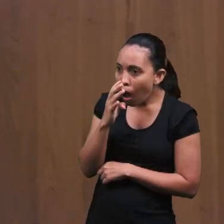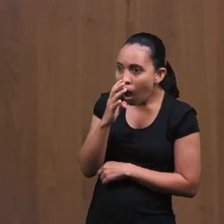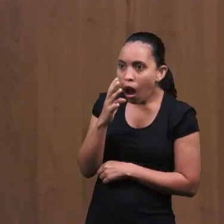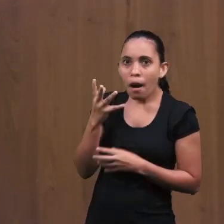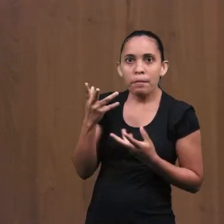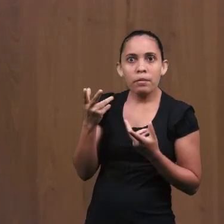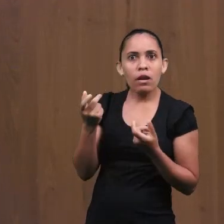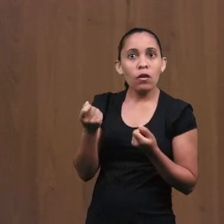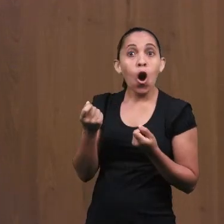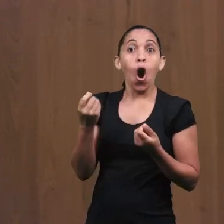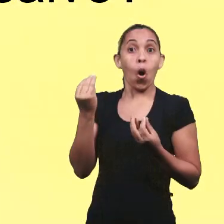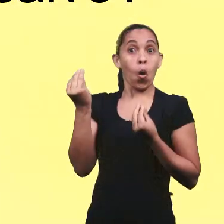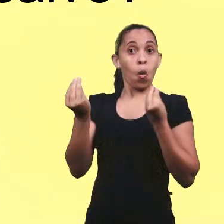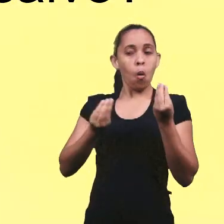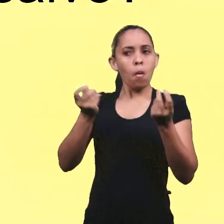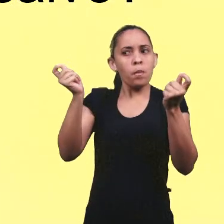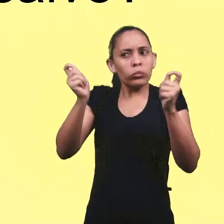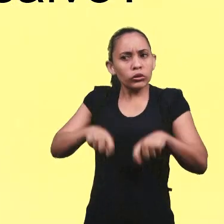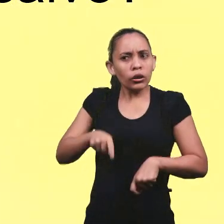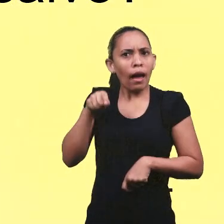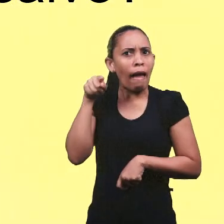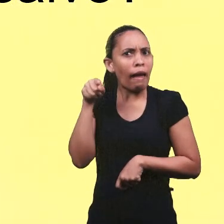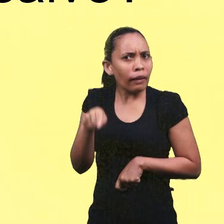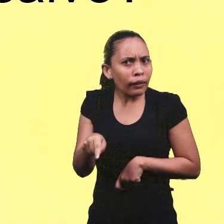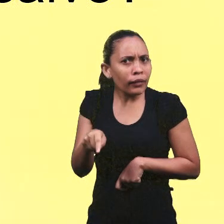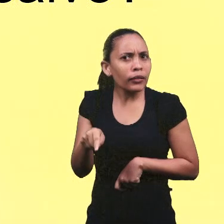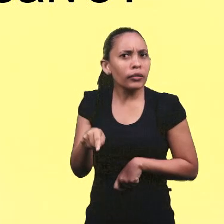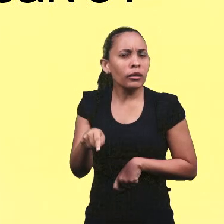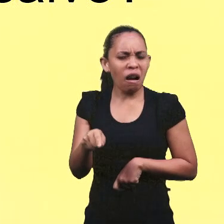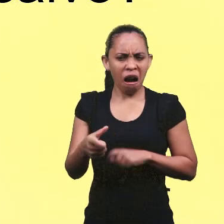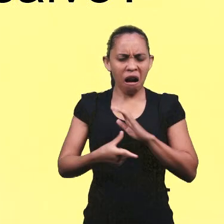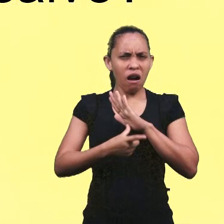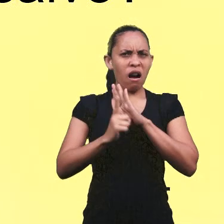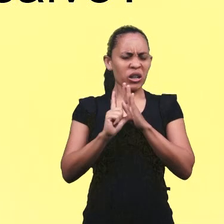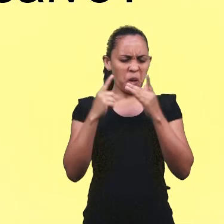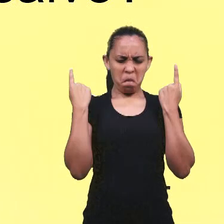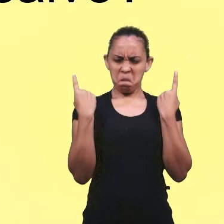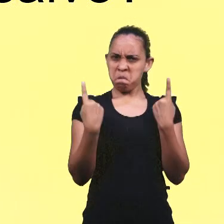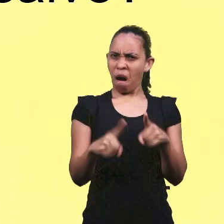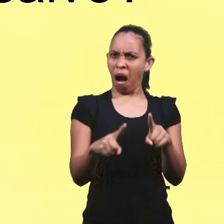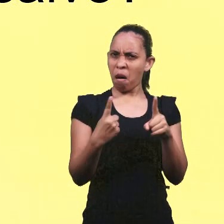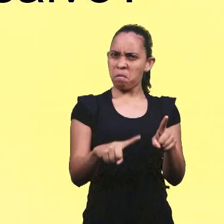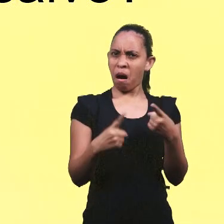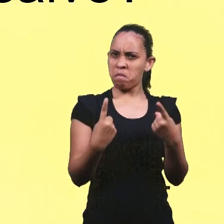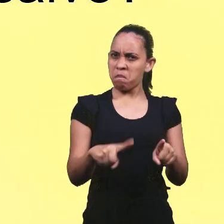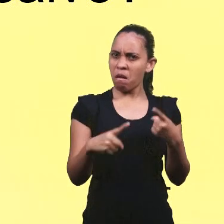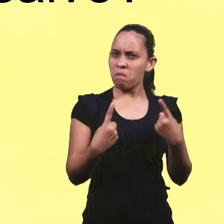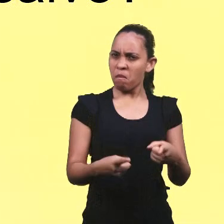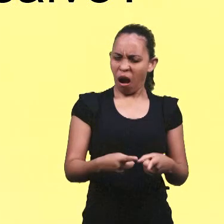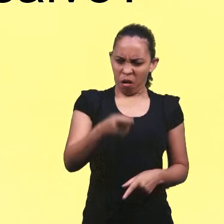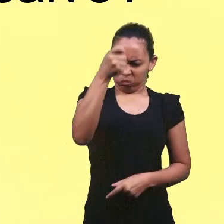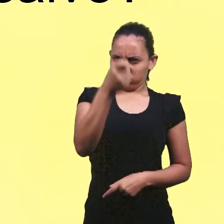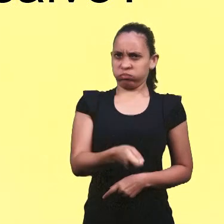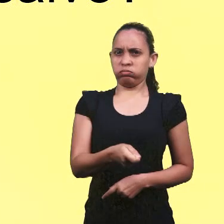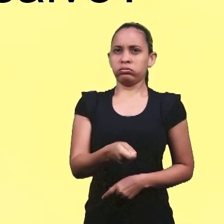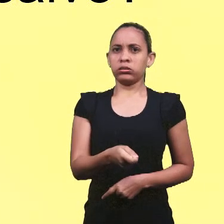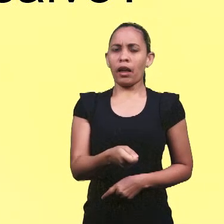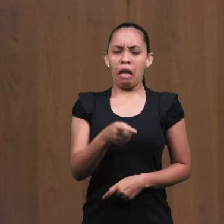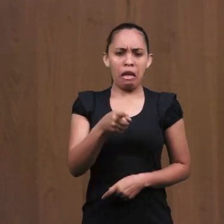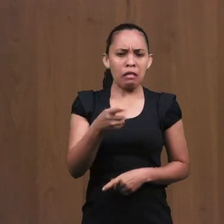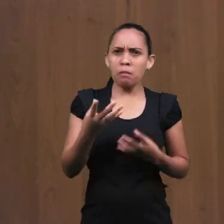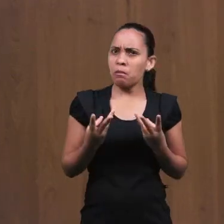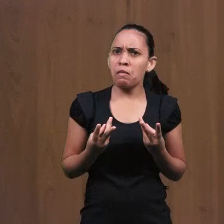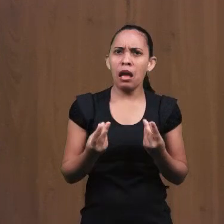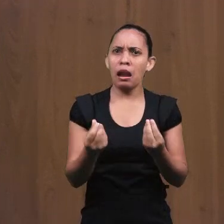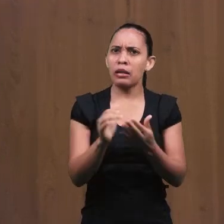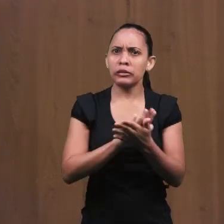Comment cela est-il possible? Un homme qui persécutait durement l'Église, maintenant il parle de Jésus, il ne mérite pas.